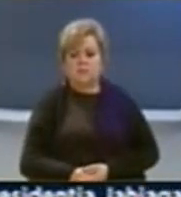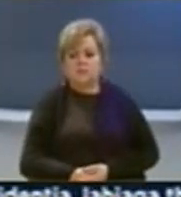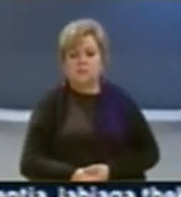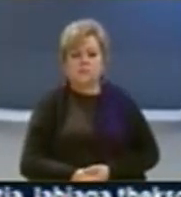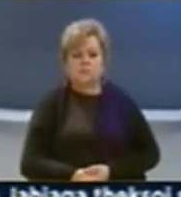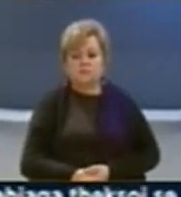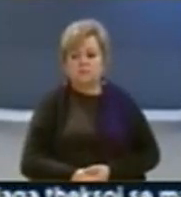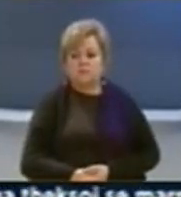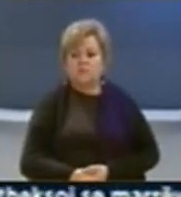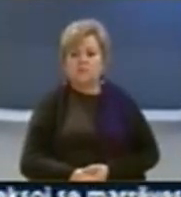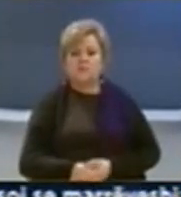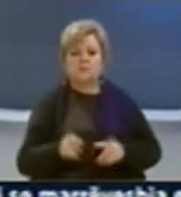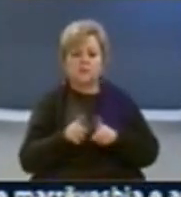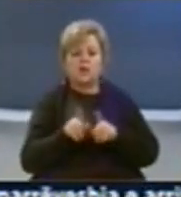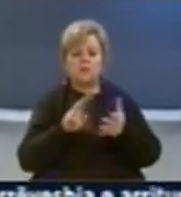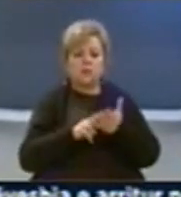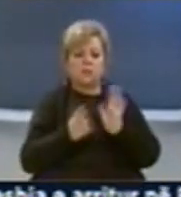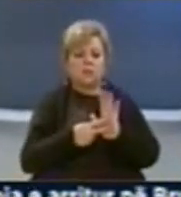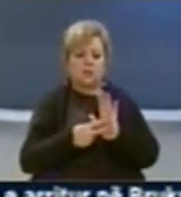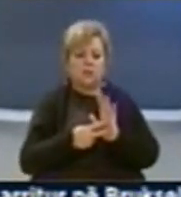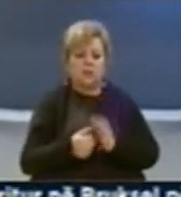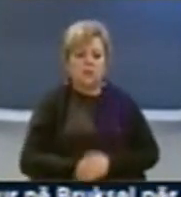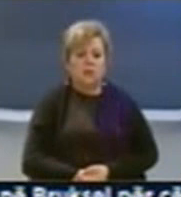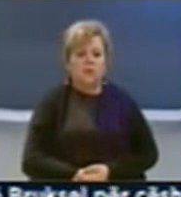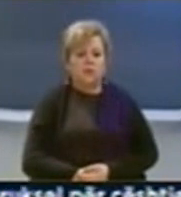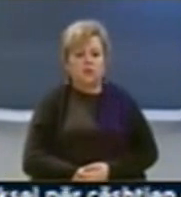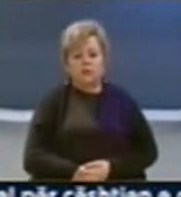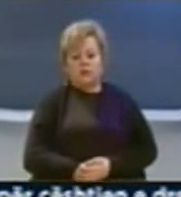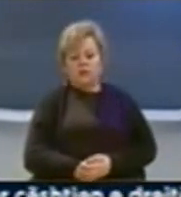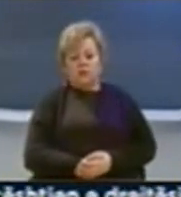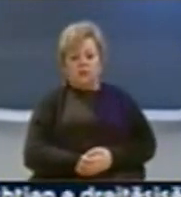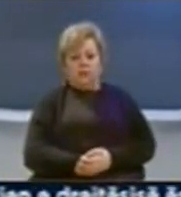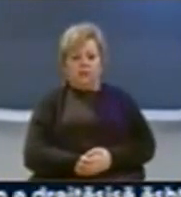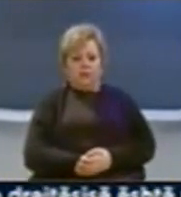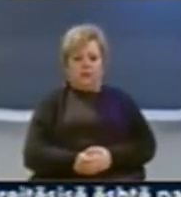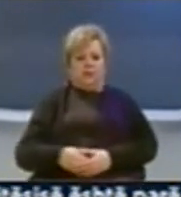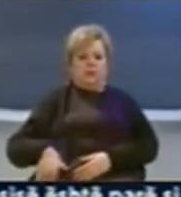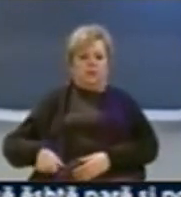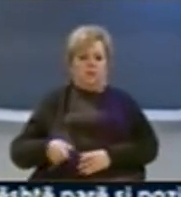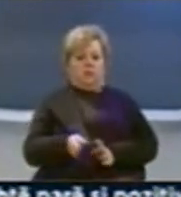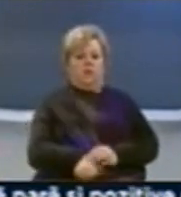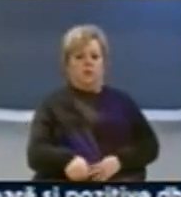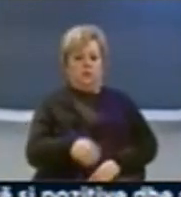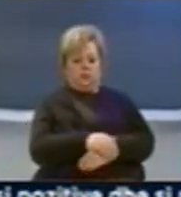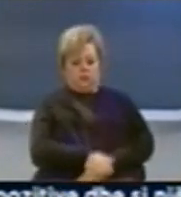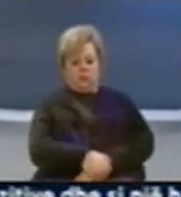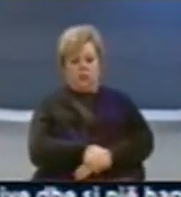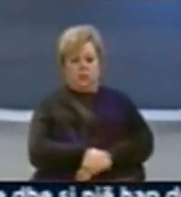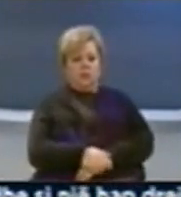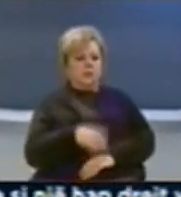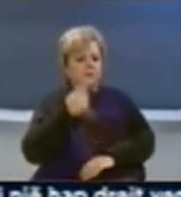Prandaj, edhe kjo është një problem për cilën besoj që do ta shfaqet me gjithë këtë